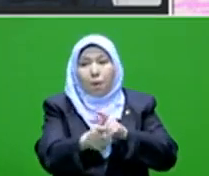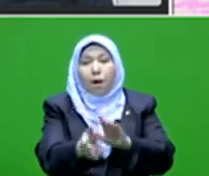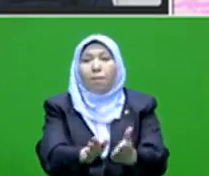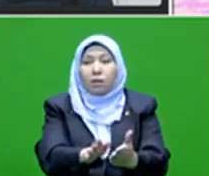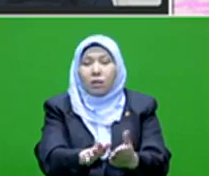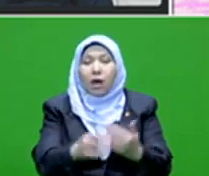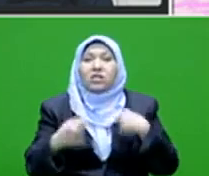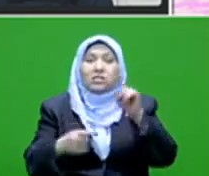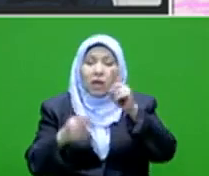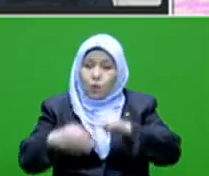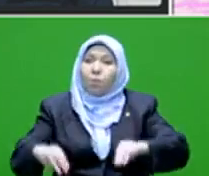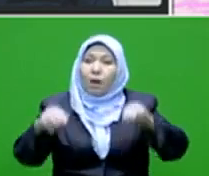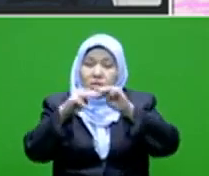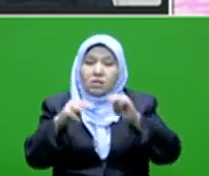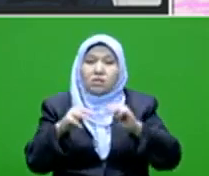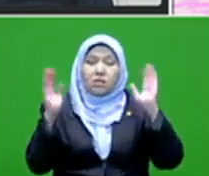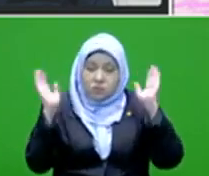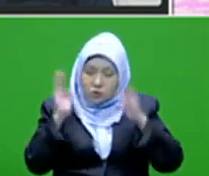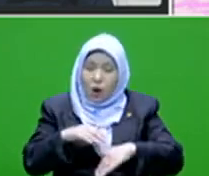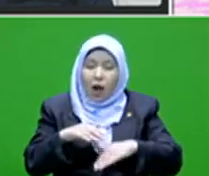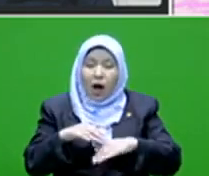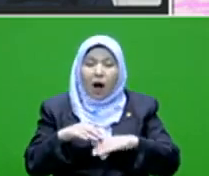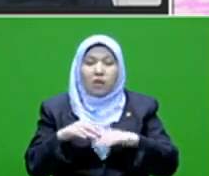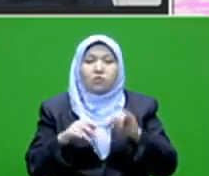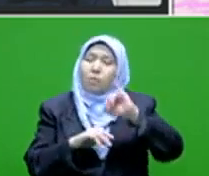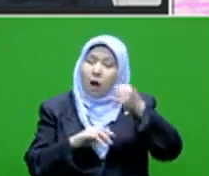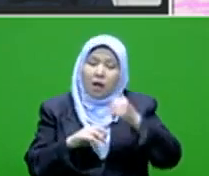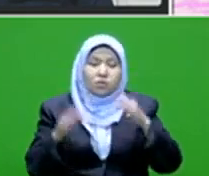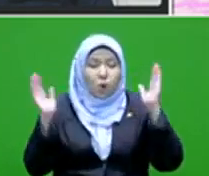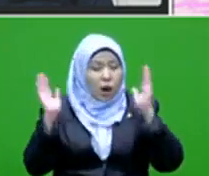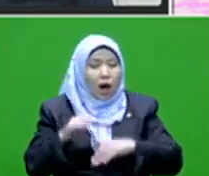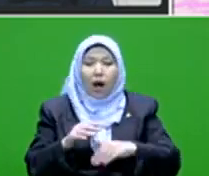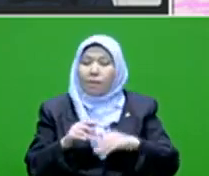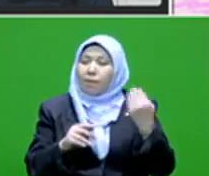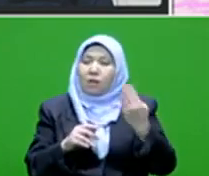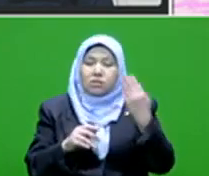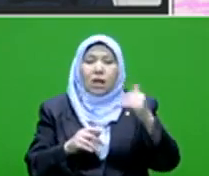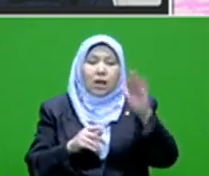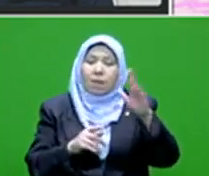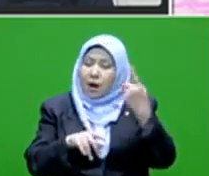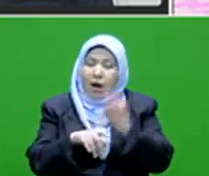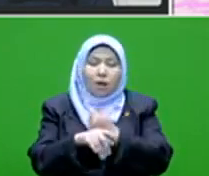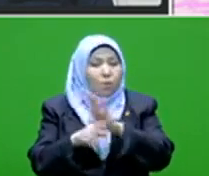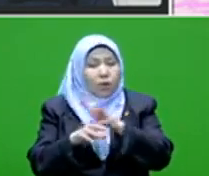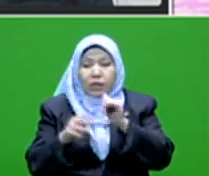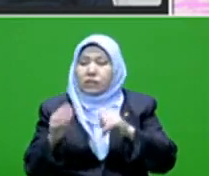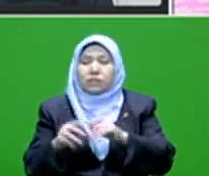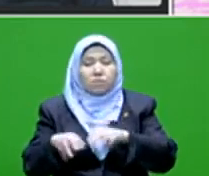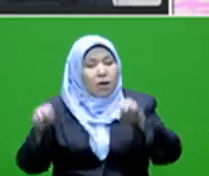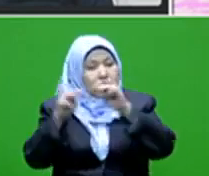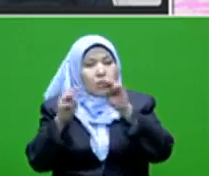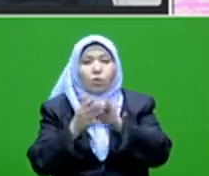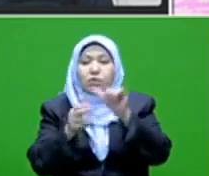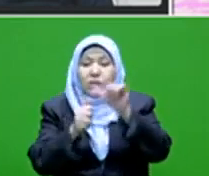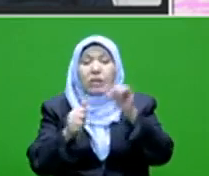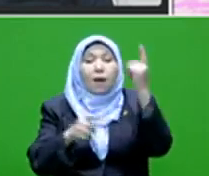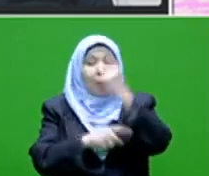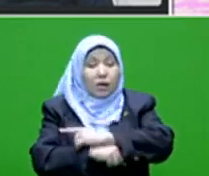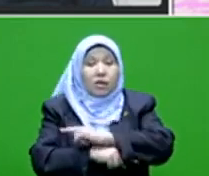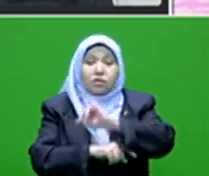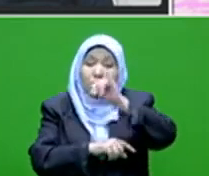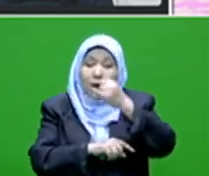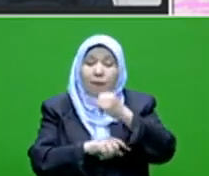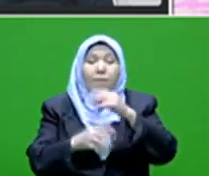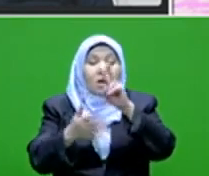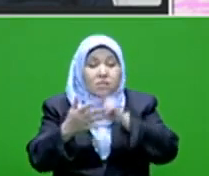masjid. Saya sembahyang Jumaat semua di situ, sembahyang waktu semua di situ. Masjid tu setiap hari Jumaat dia akan baca